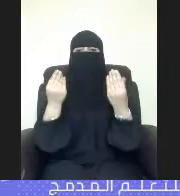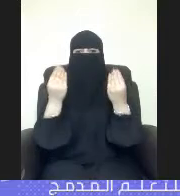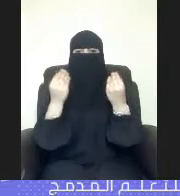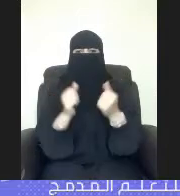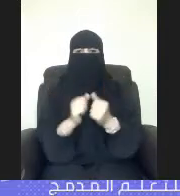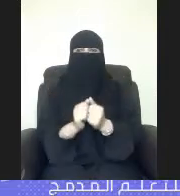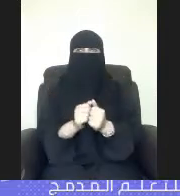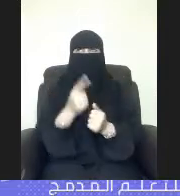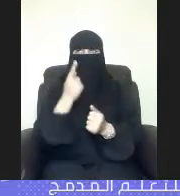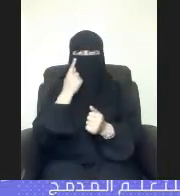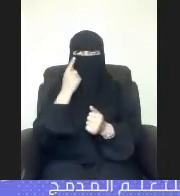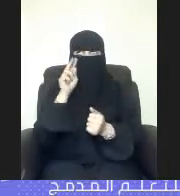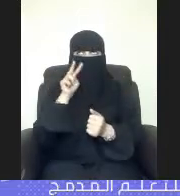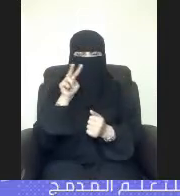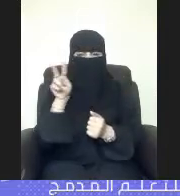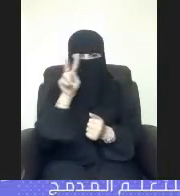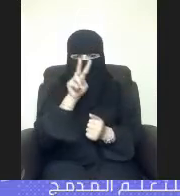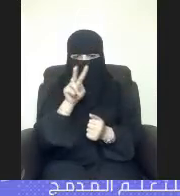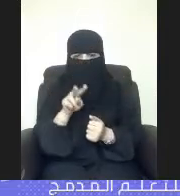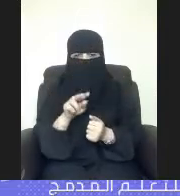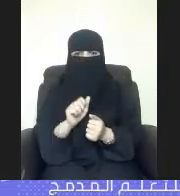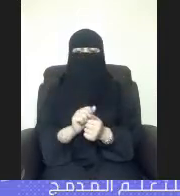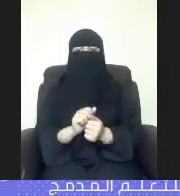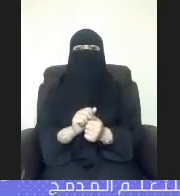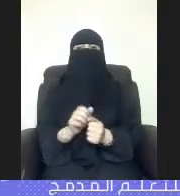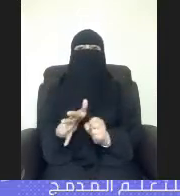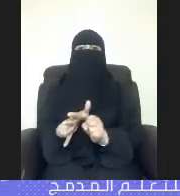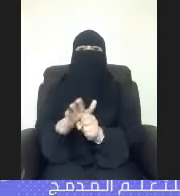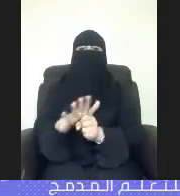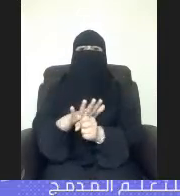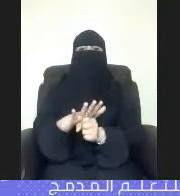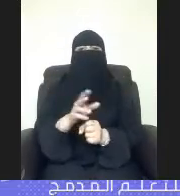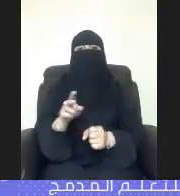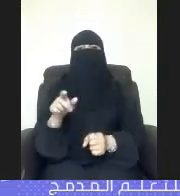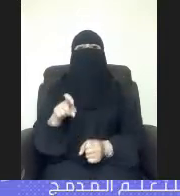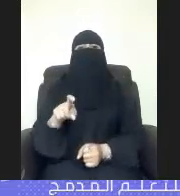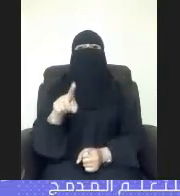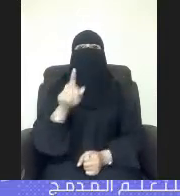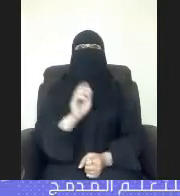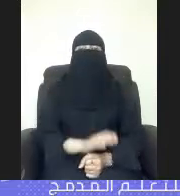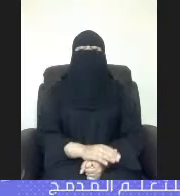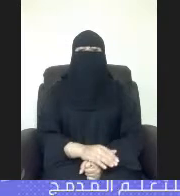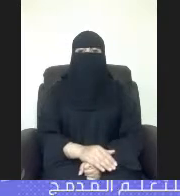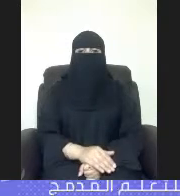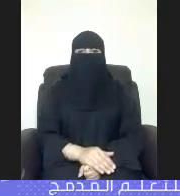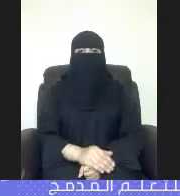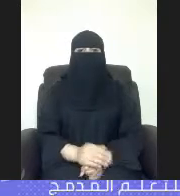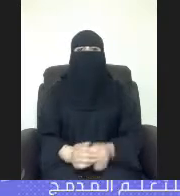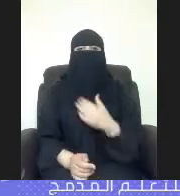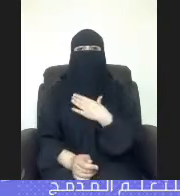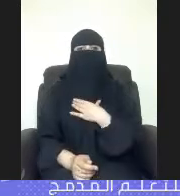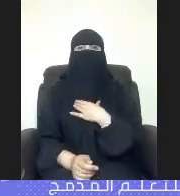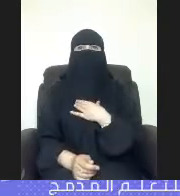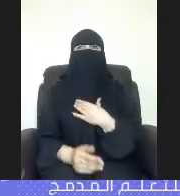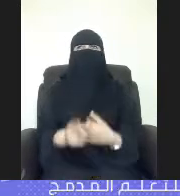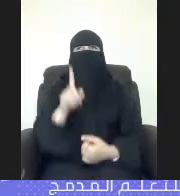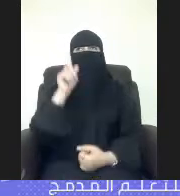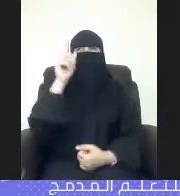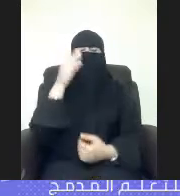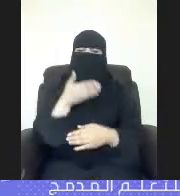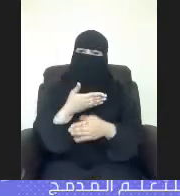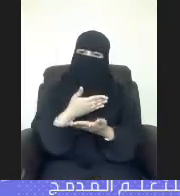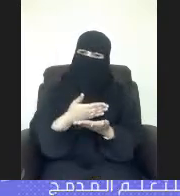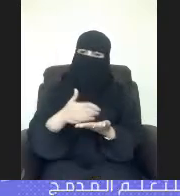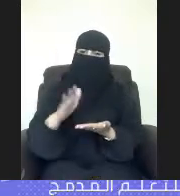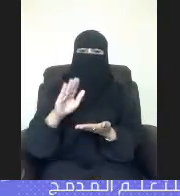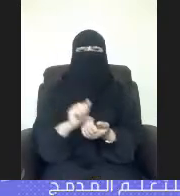رأينا جميعا أثناء هذه الجائحة التي نسأل الله سبحانه وتعالى أن يزيحها عن